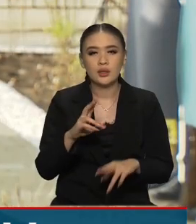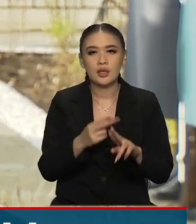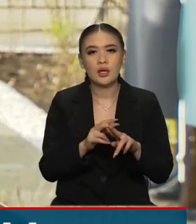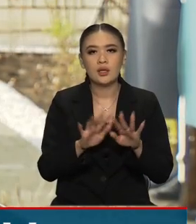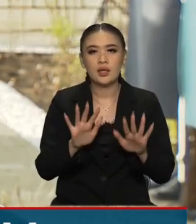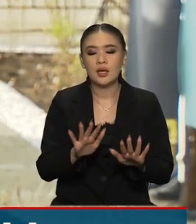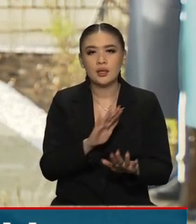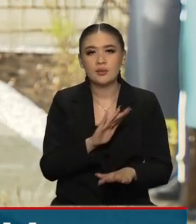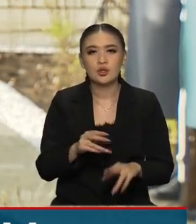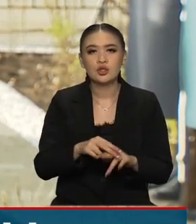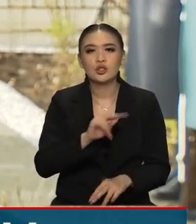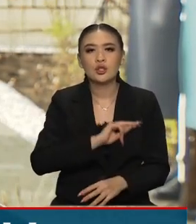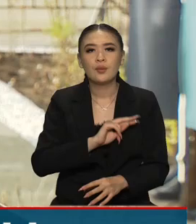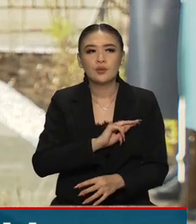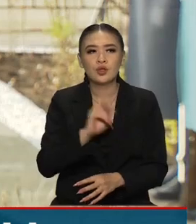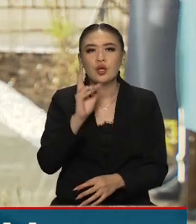қызметтегі істеген әрбір